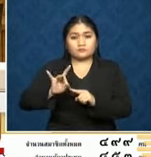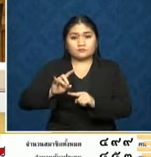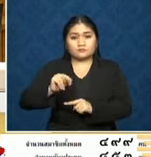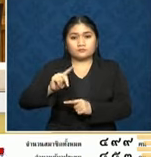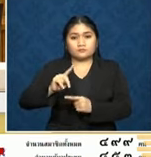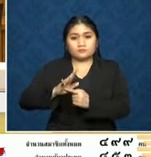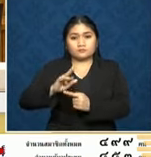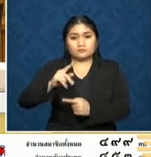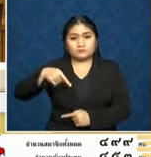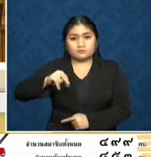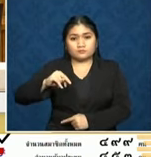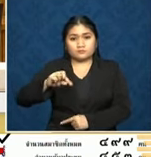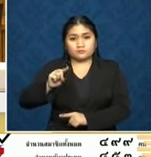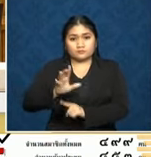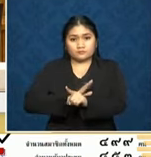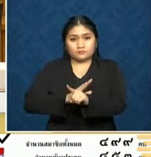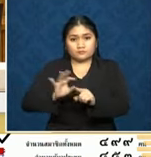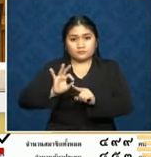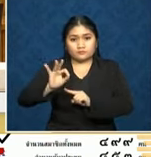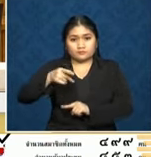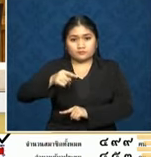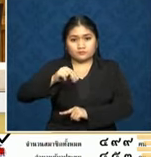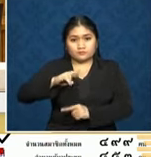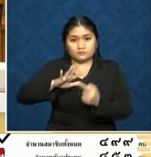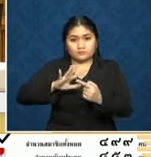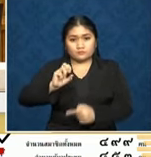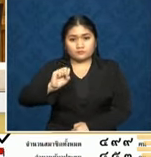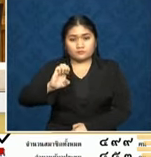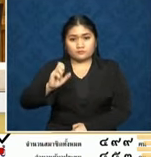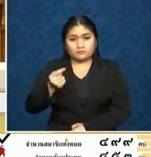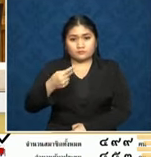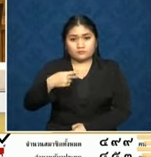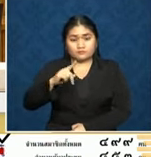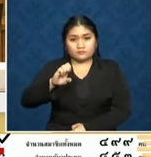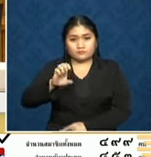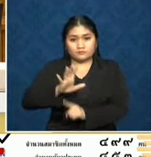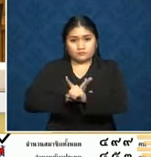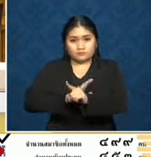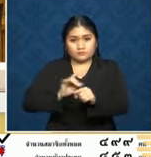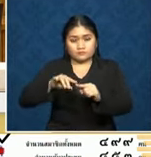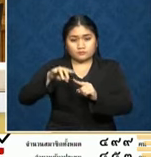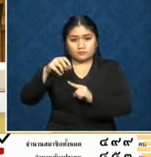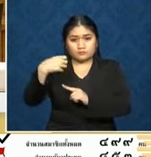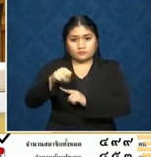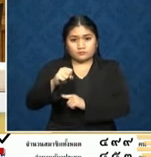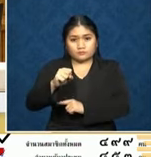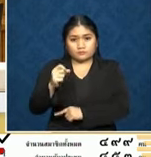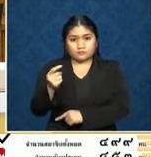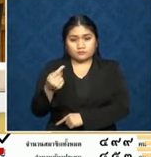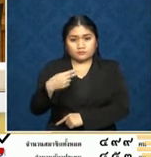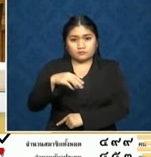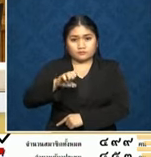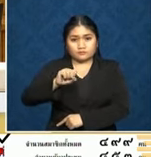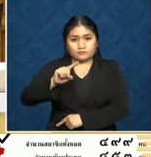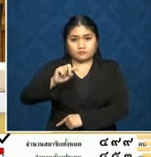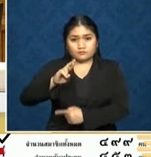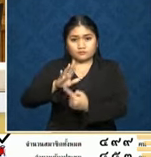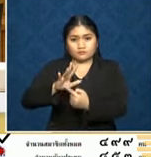วุฒิ 9. นายประสิทธิ์ปัทมะพดุงศักดิ์ 10. นางสาวทิศรัตน์ราหพ